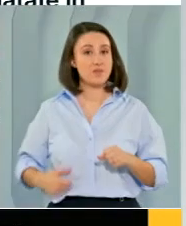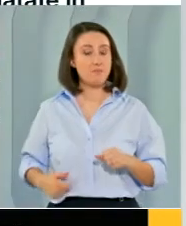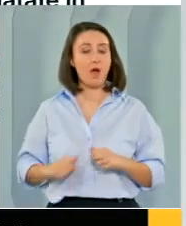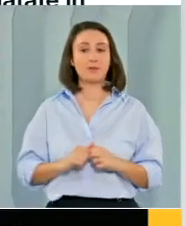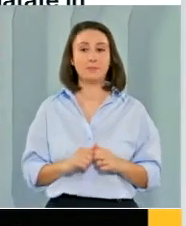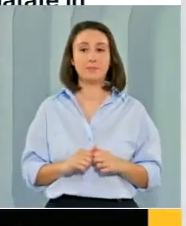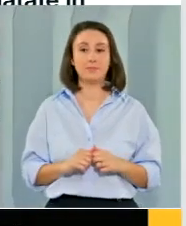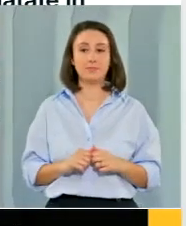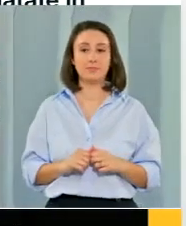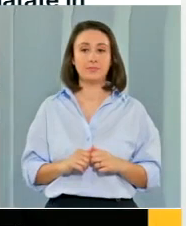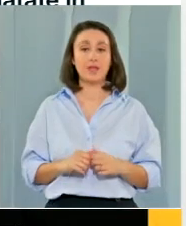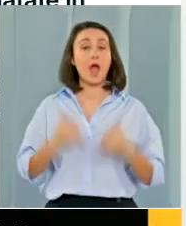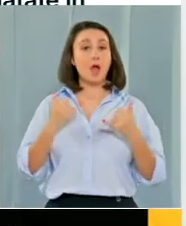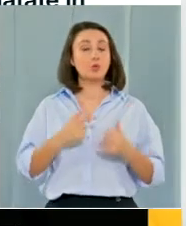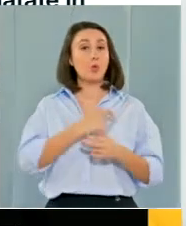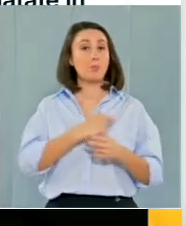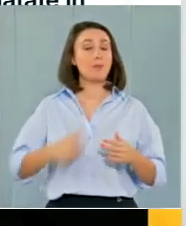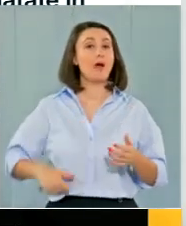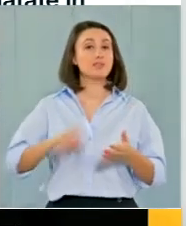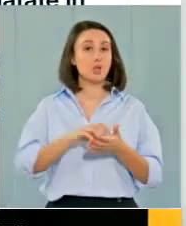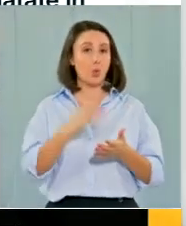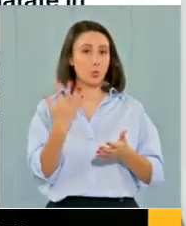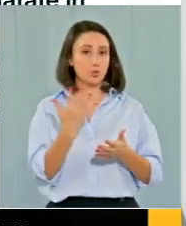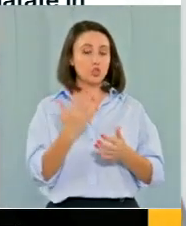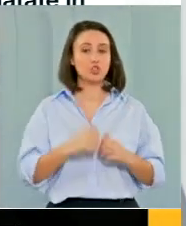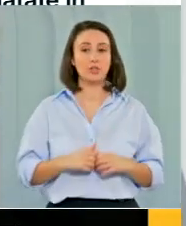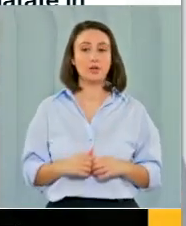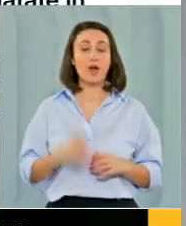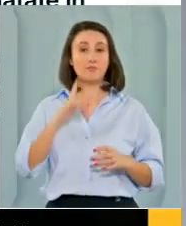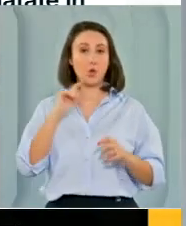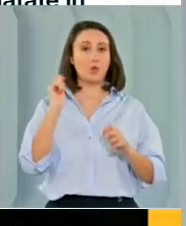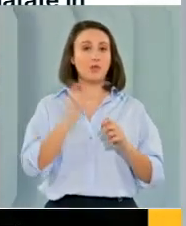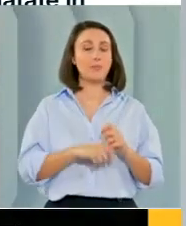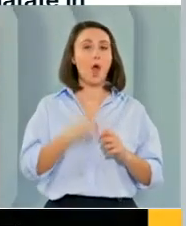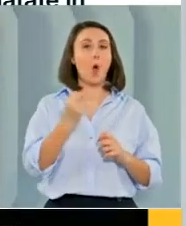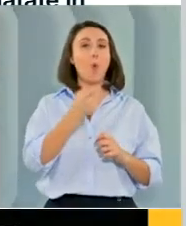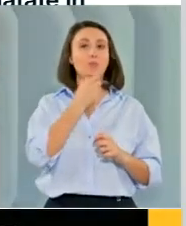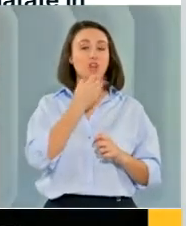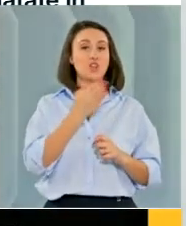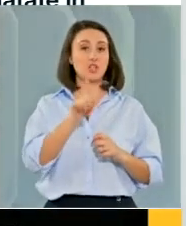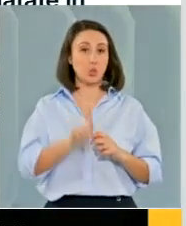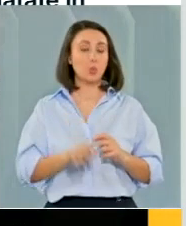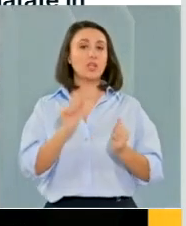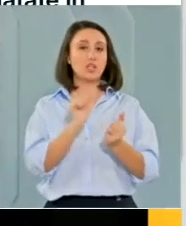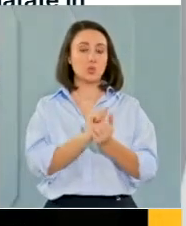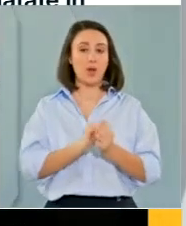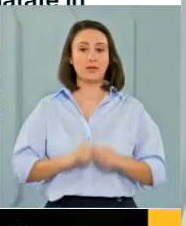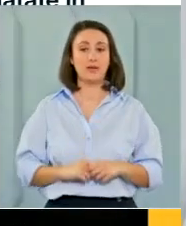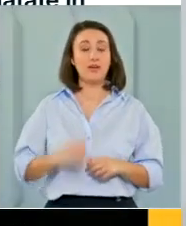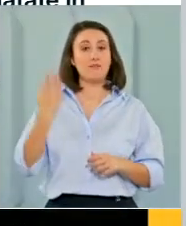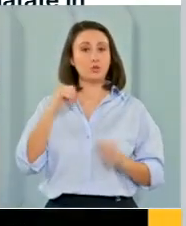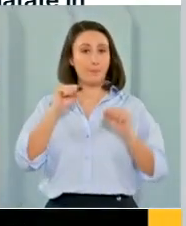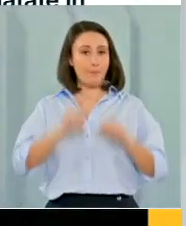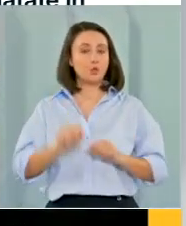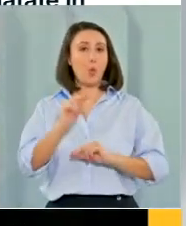sectorului 4, actualul edil al sectorului 5, Cristian Popescu Piedone, a fost condamnat la 8 ani și 6 luni de închisoare. Foștii patroni